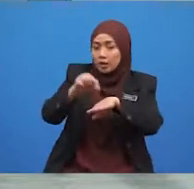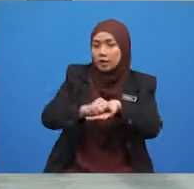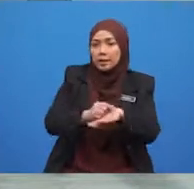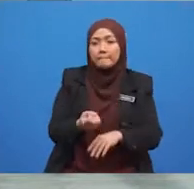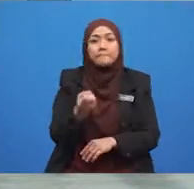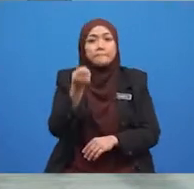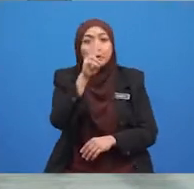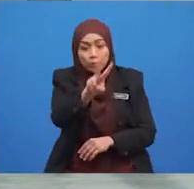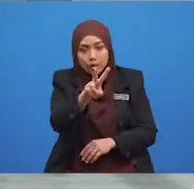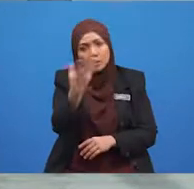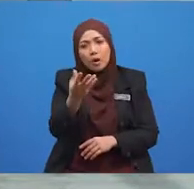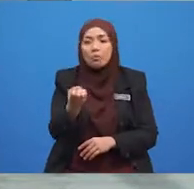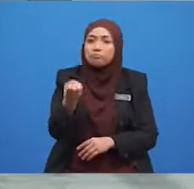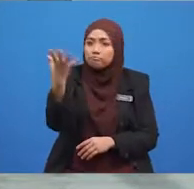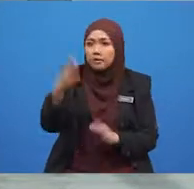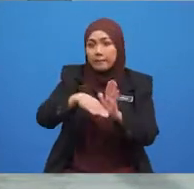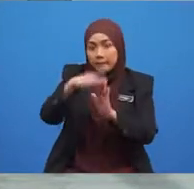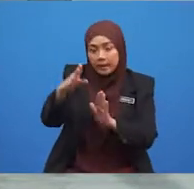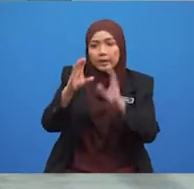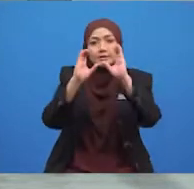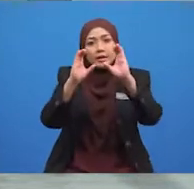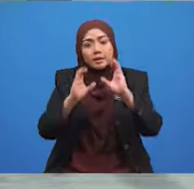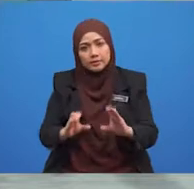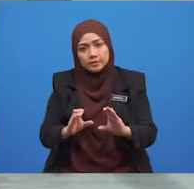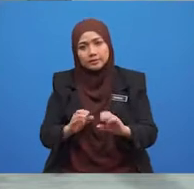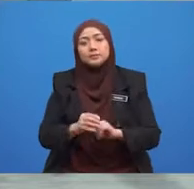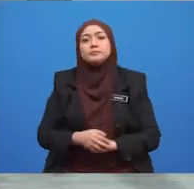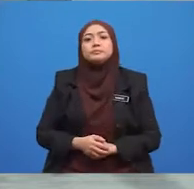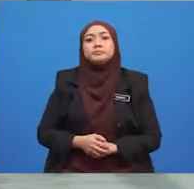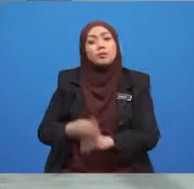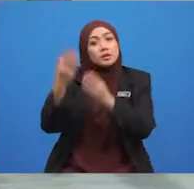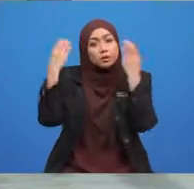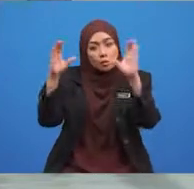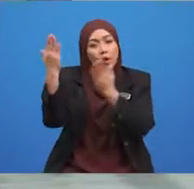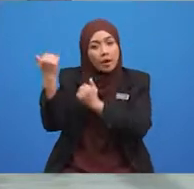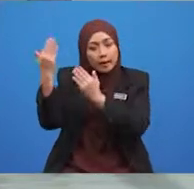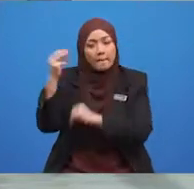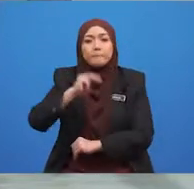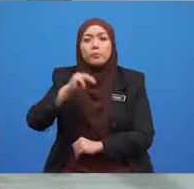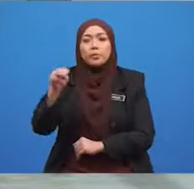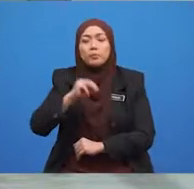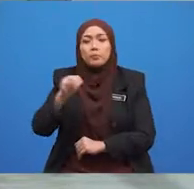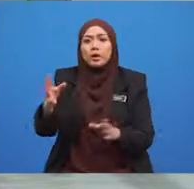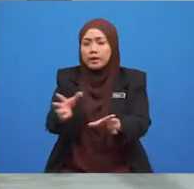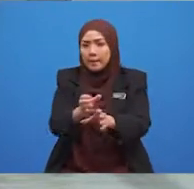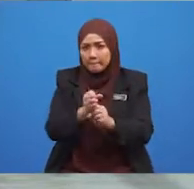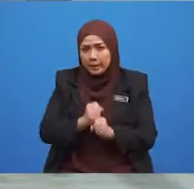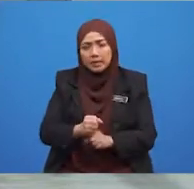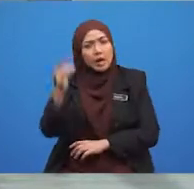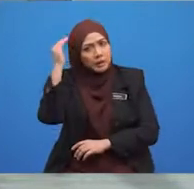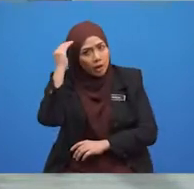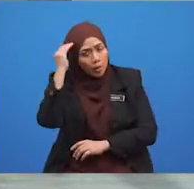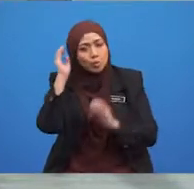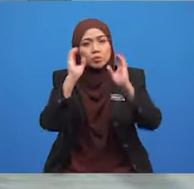telah dibincangkan sebentar tadi. Diharap murid-murid dapat menguasai